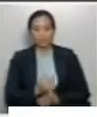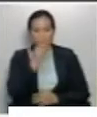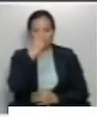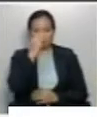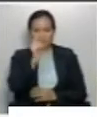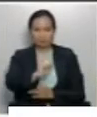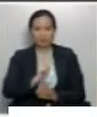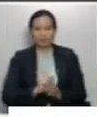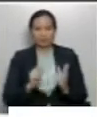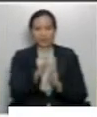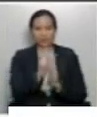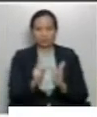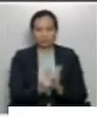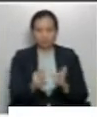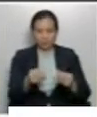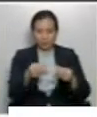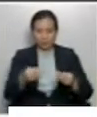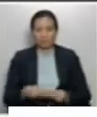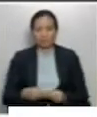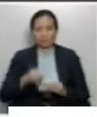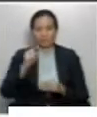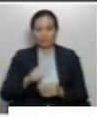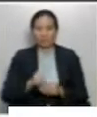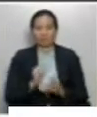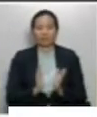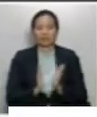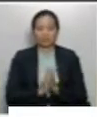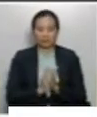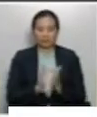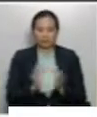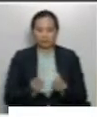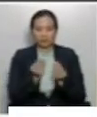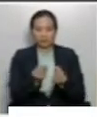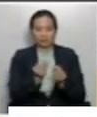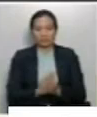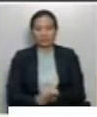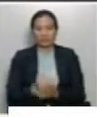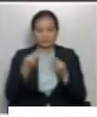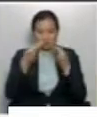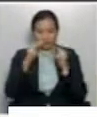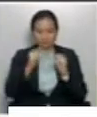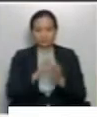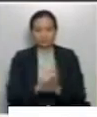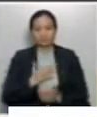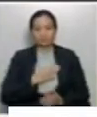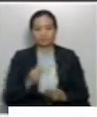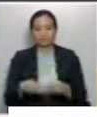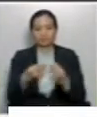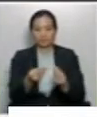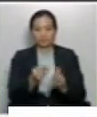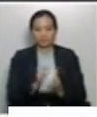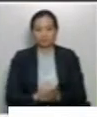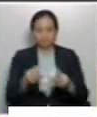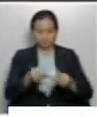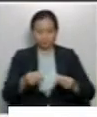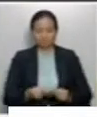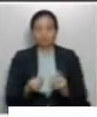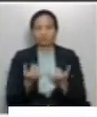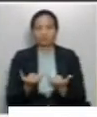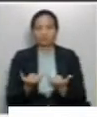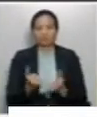ราะนั้นกฎหมายฉบับนี้ต้องยกย่องตั้งแต่เป็นนายกประยุทธ์มาเนี่ยผมยกย่องกฎหมายฉบับนี้แหละครับ